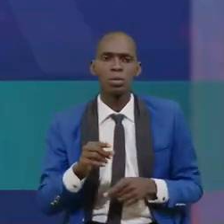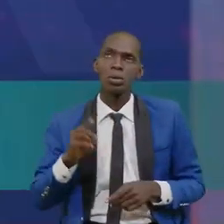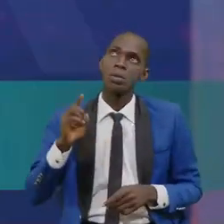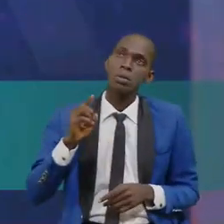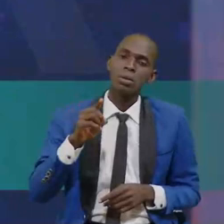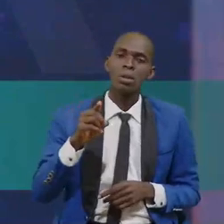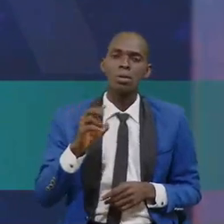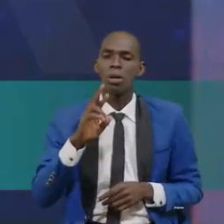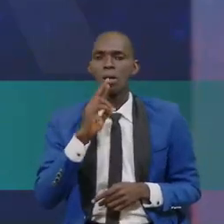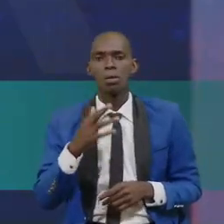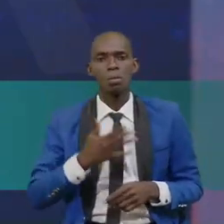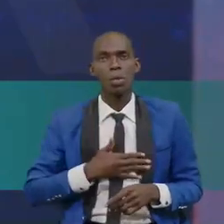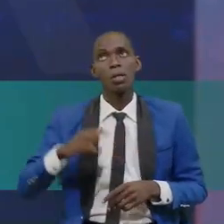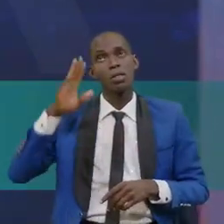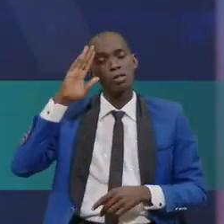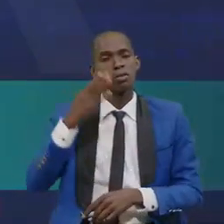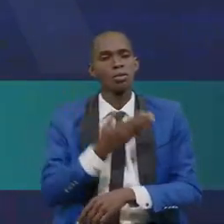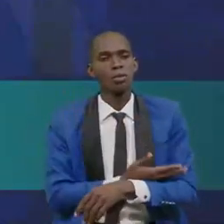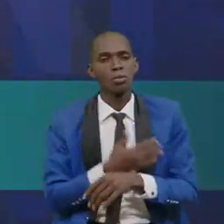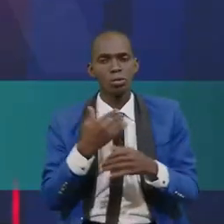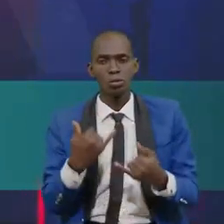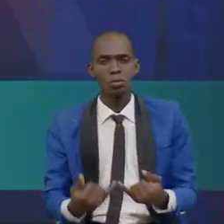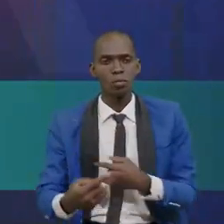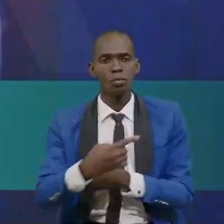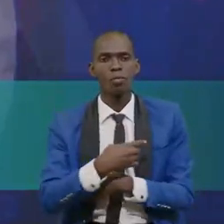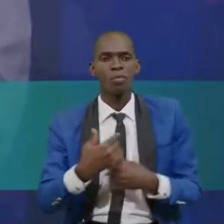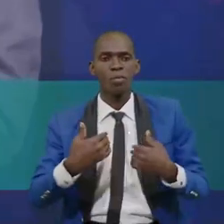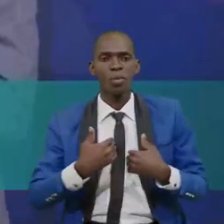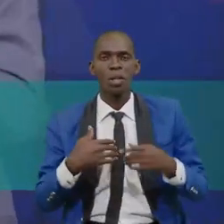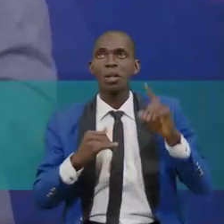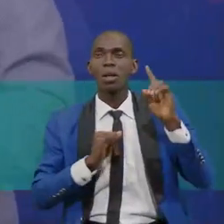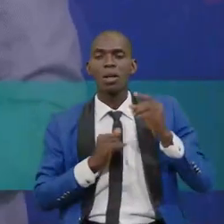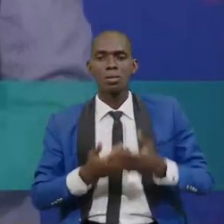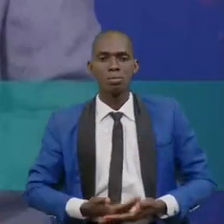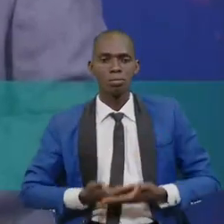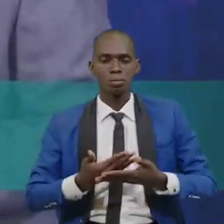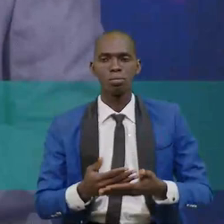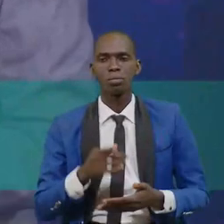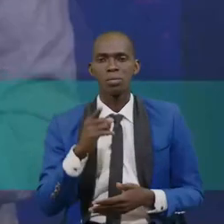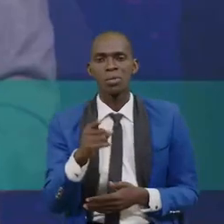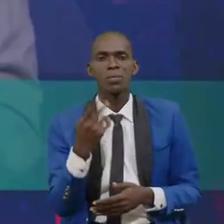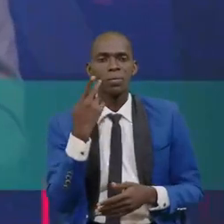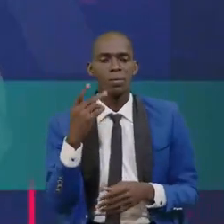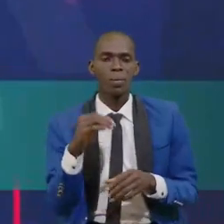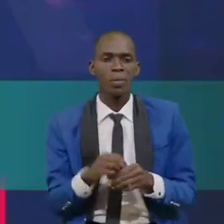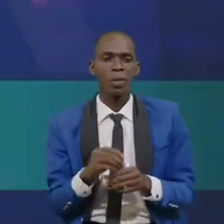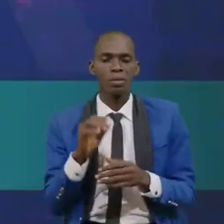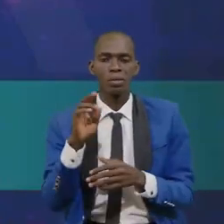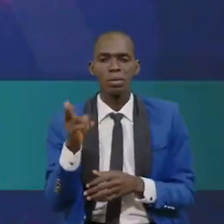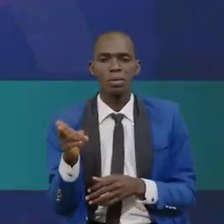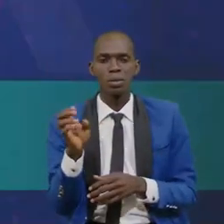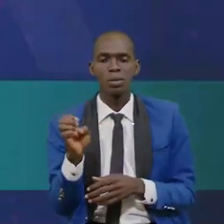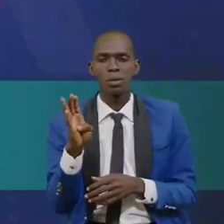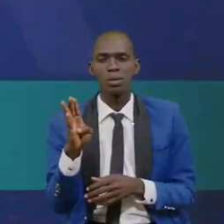mais il la tient de celui qui lui a dit, tu es mon fils, je t'ai engendré aujourd'hui. Le chapitre